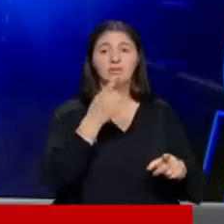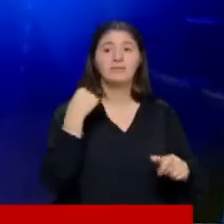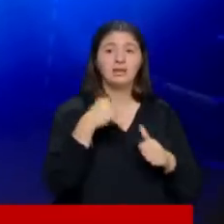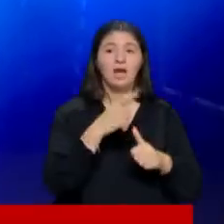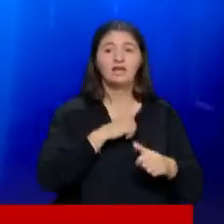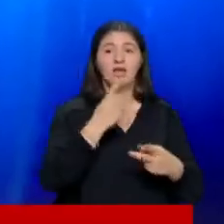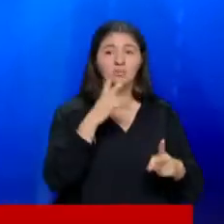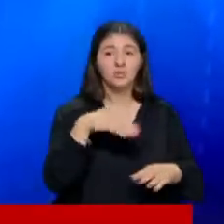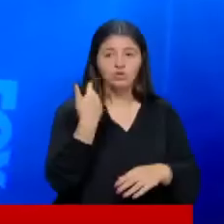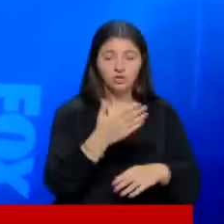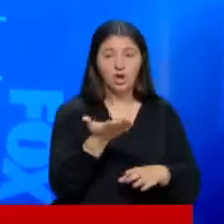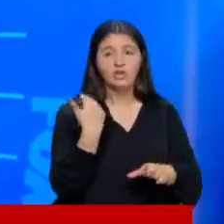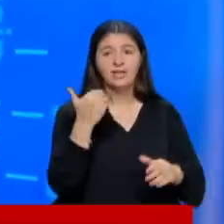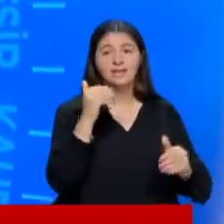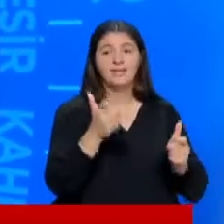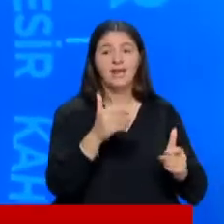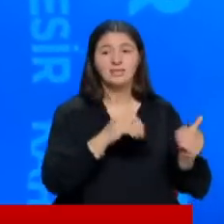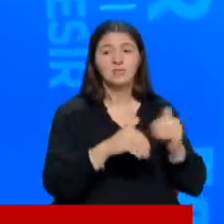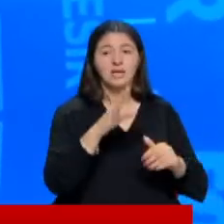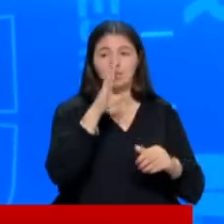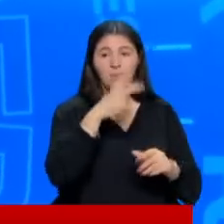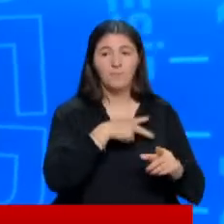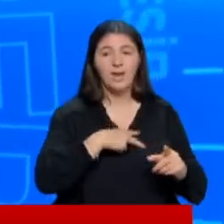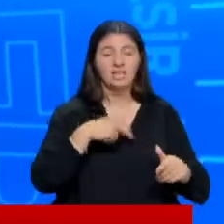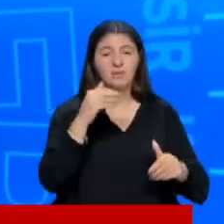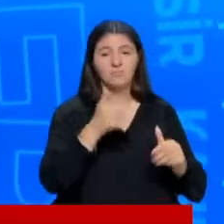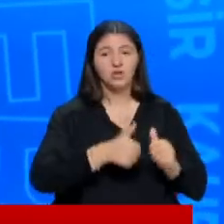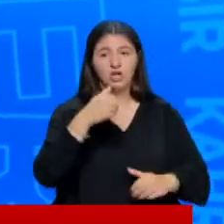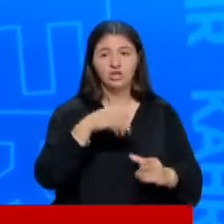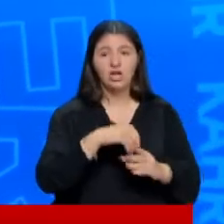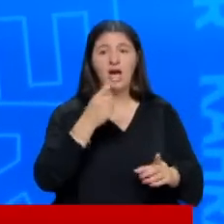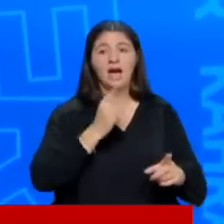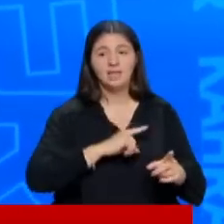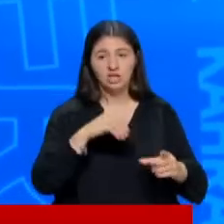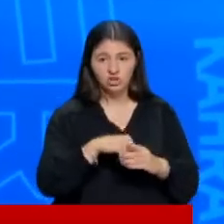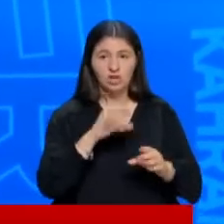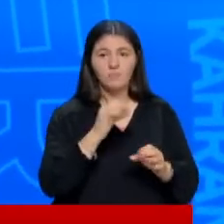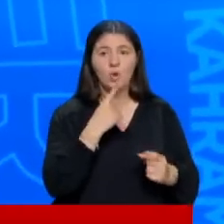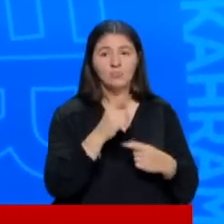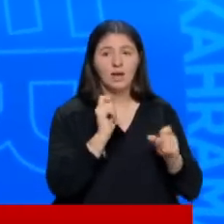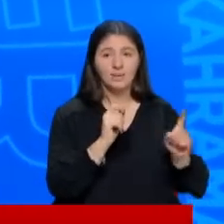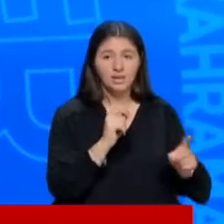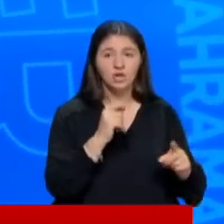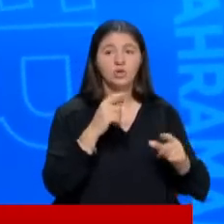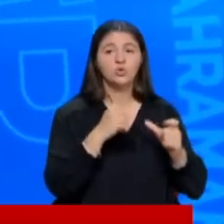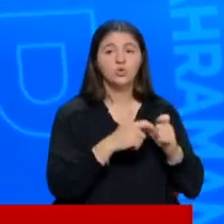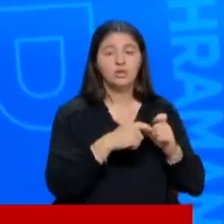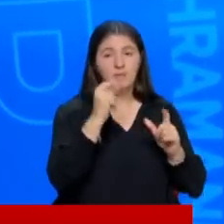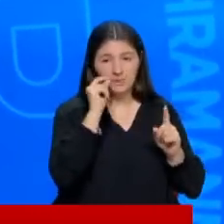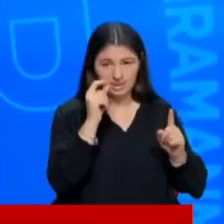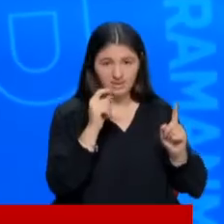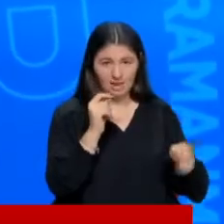aday göstereceklerini açıklamasının ardından önceki yer seçimlerde adı İBB başkanlığı için adaylığı için sık sık dilendirilen Gürsel